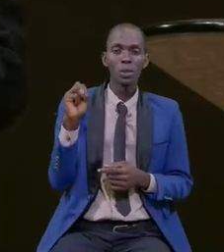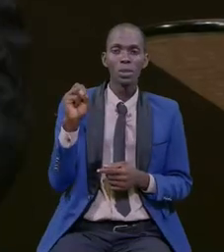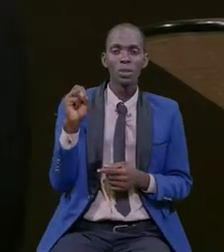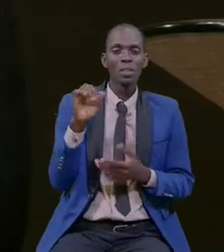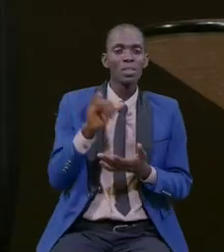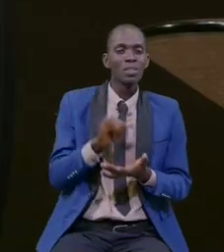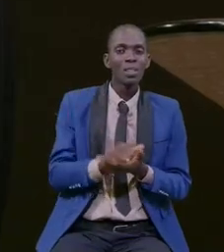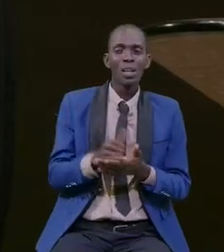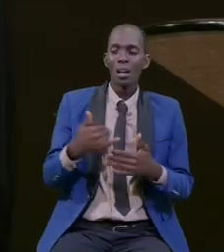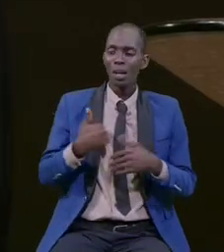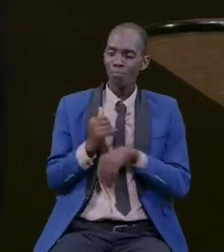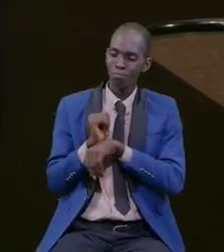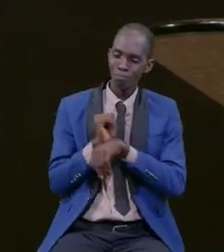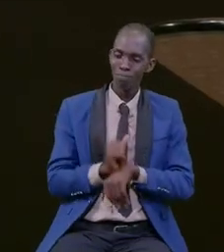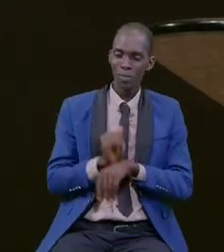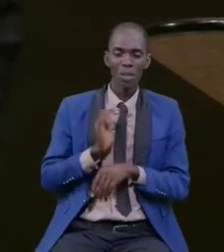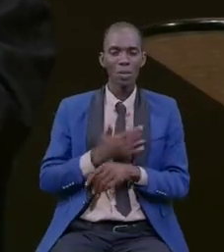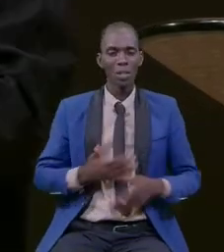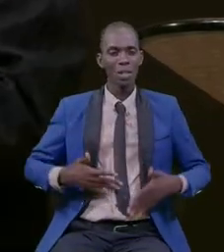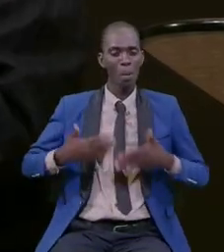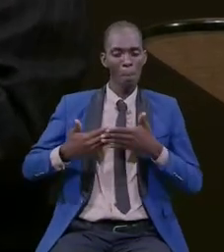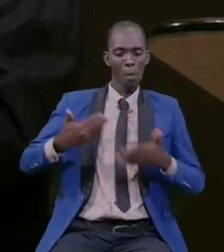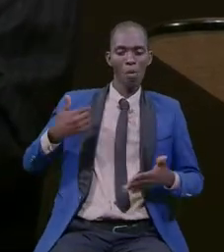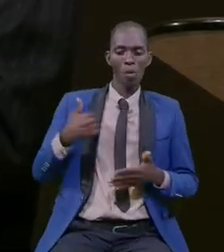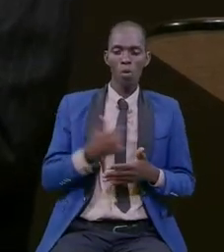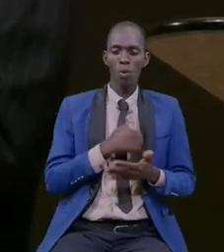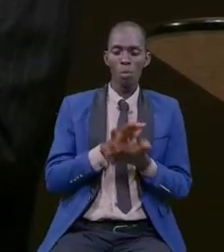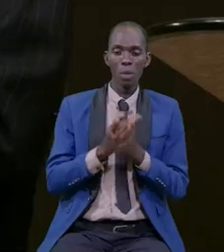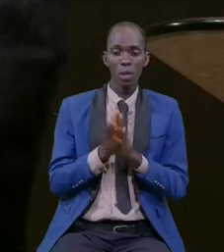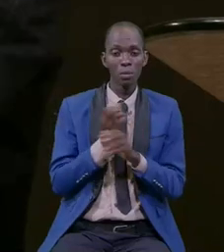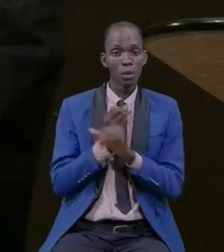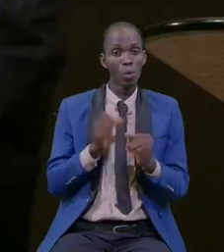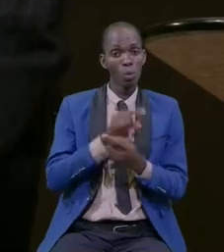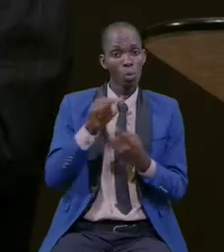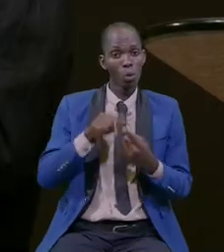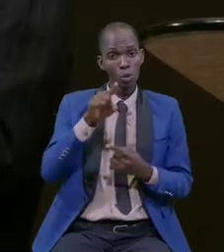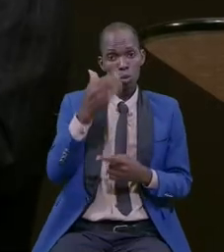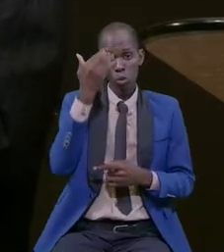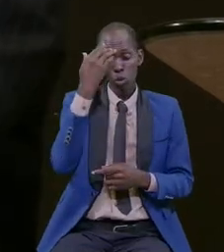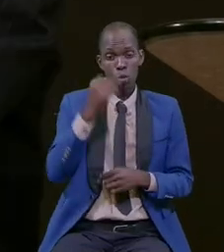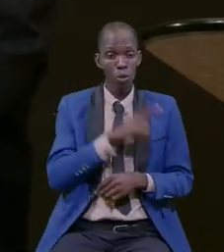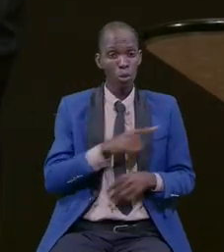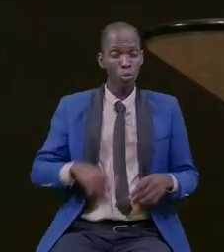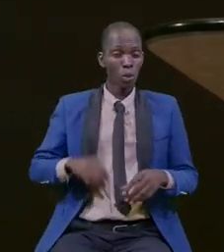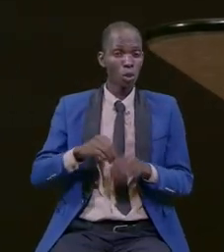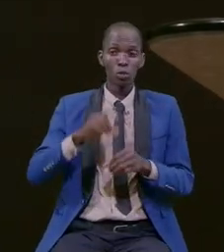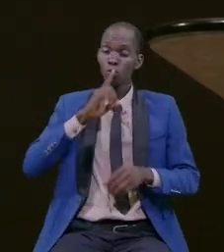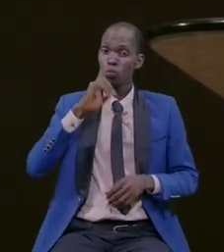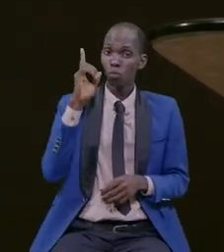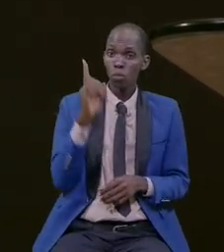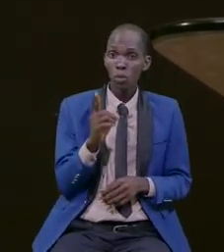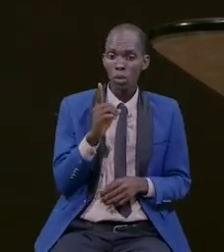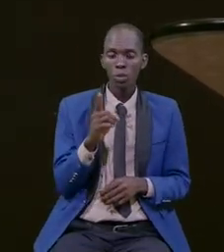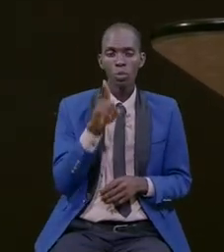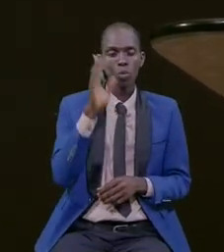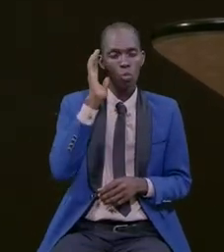qui ont envahi nos vies avant que nous connaissions le Seigneur si nous connaissons le Seigneur vraiment dans la réalité dans les moindres